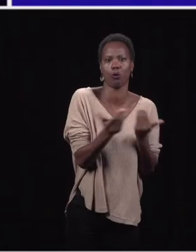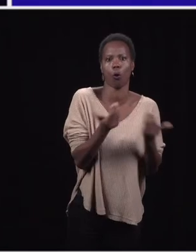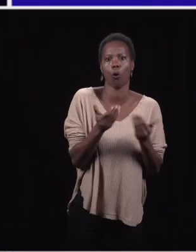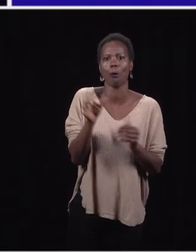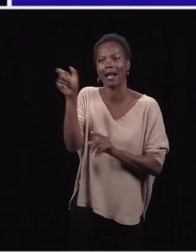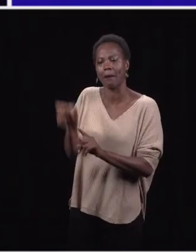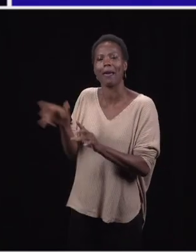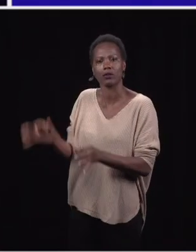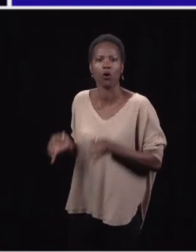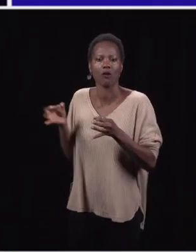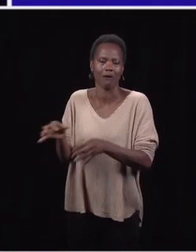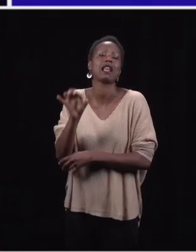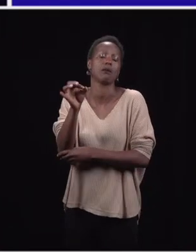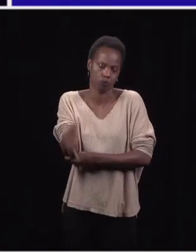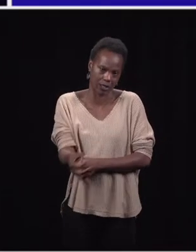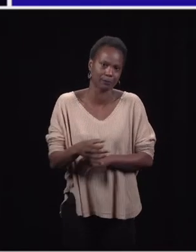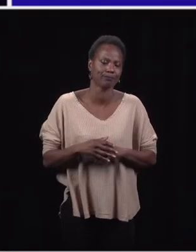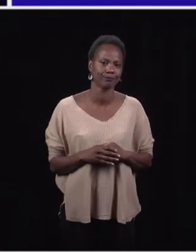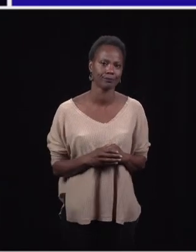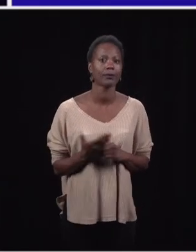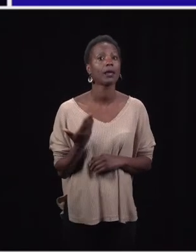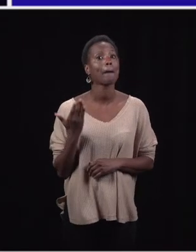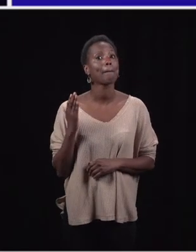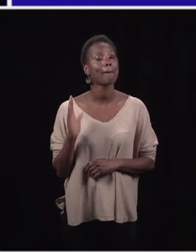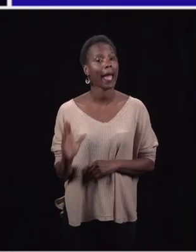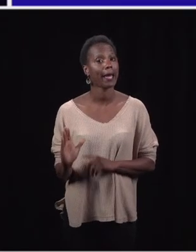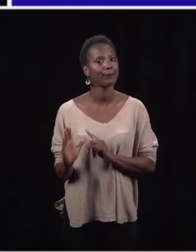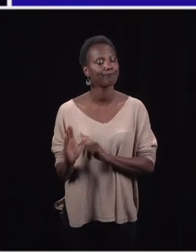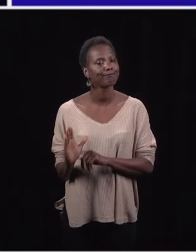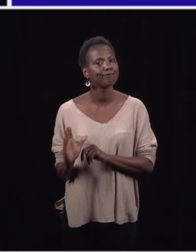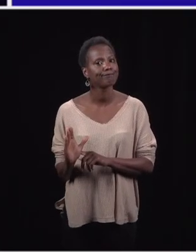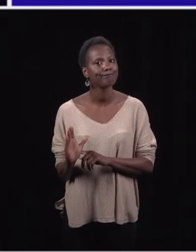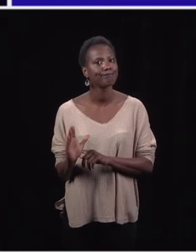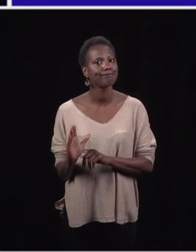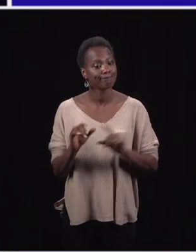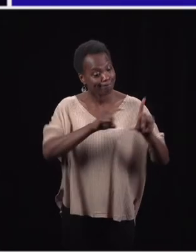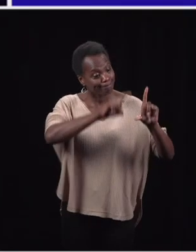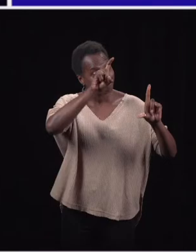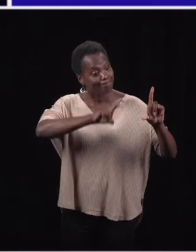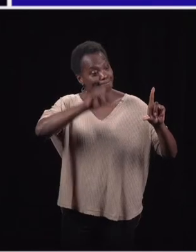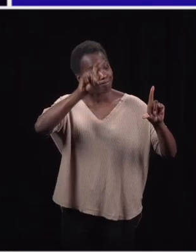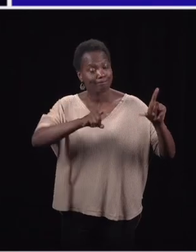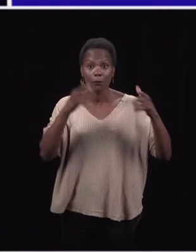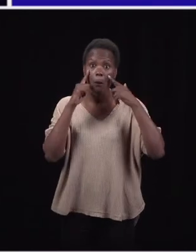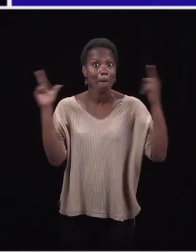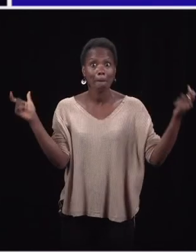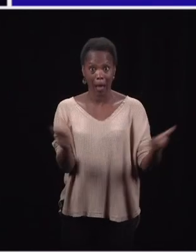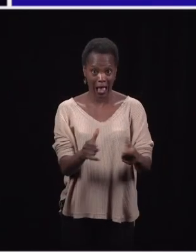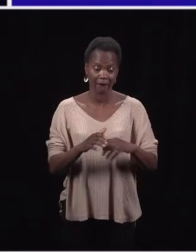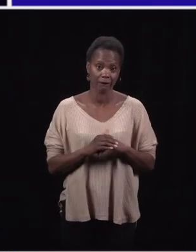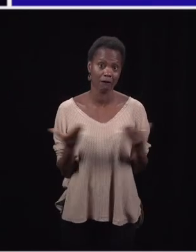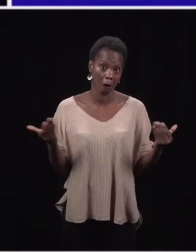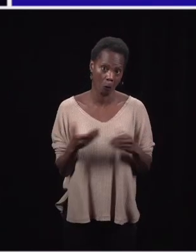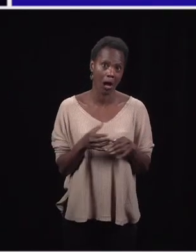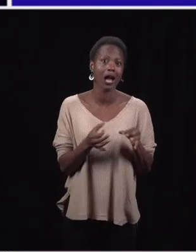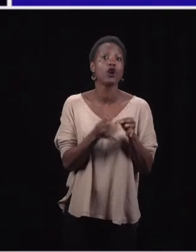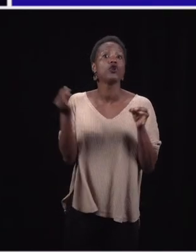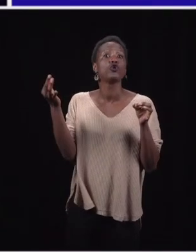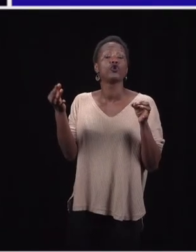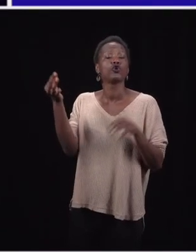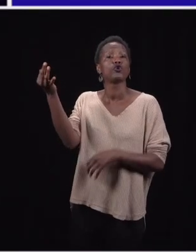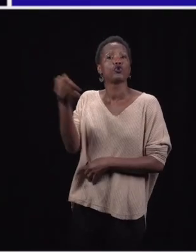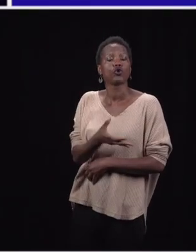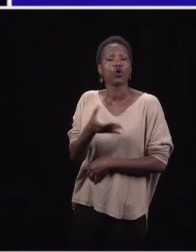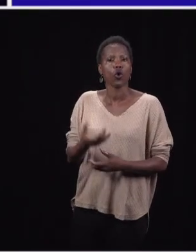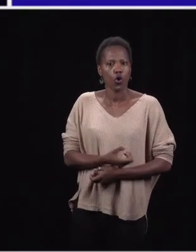valides ou ordinaires mais une statistique prouve récemment que le taux de chômage des personnes en situation de handicap